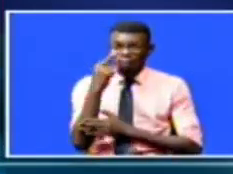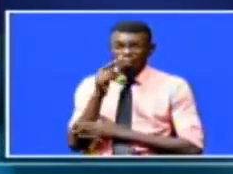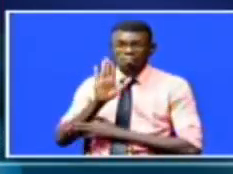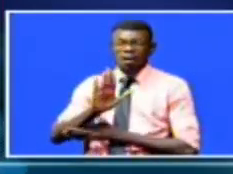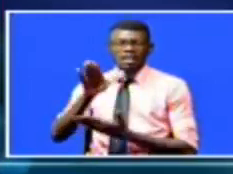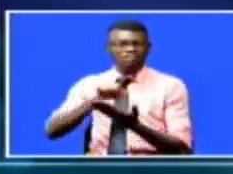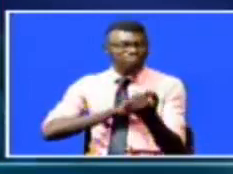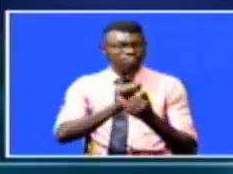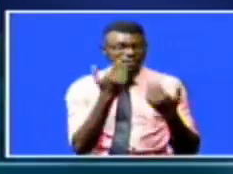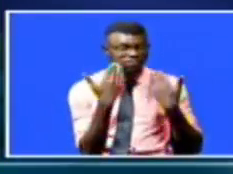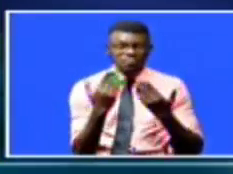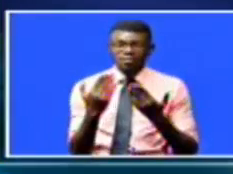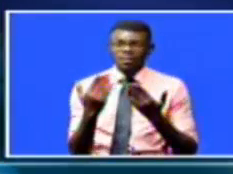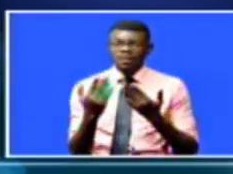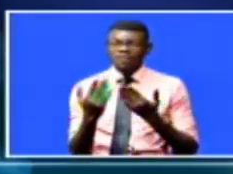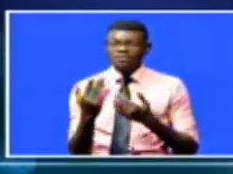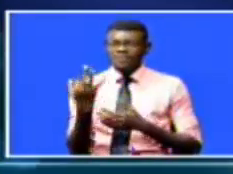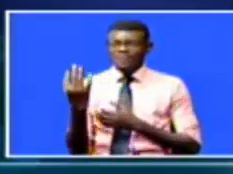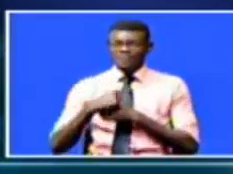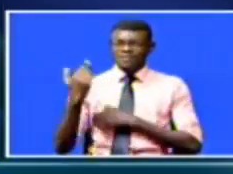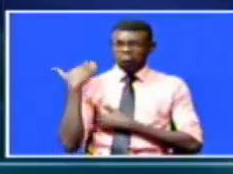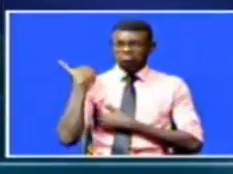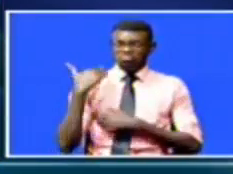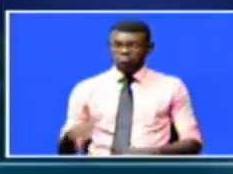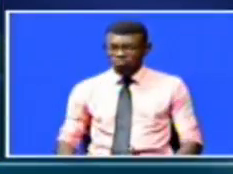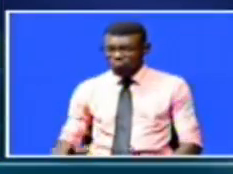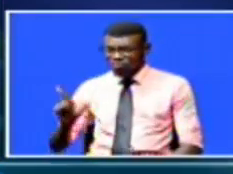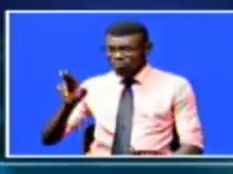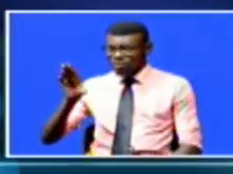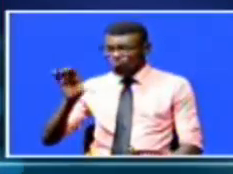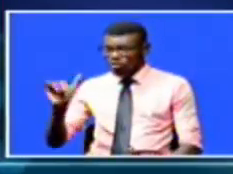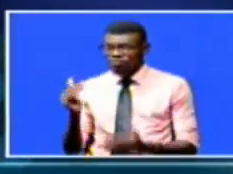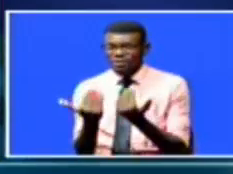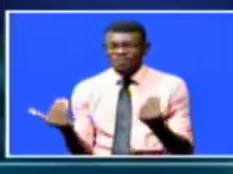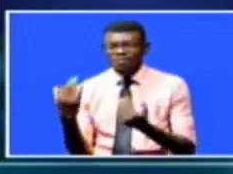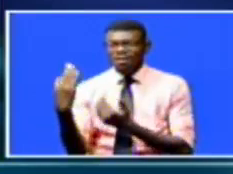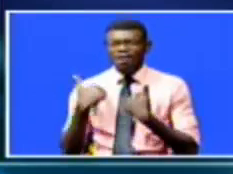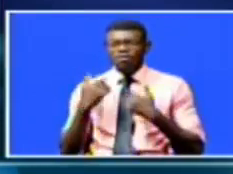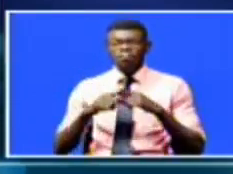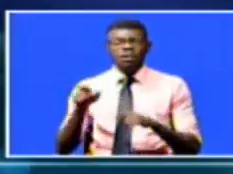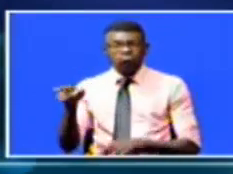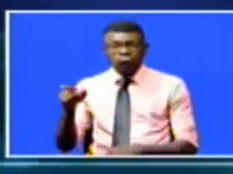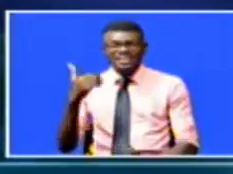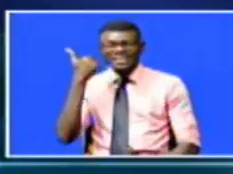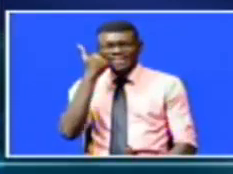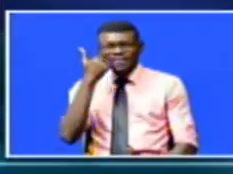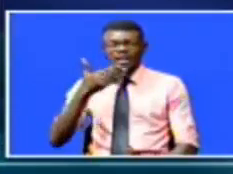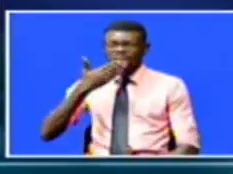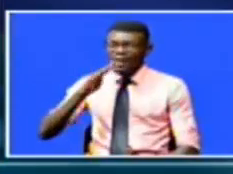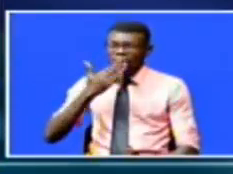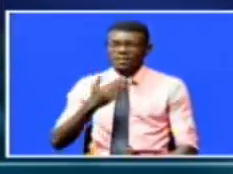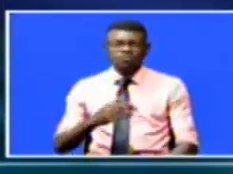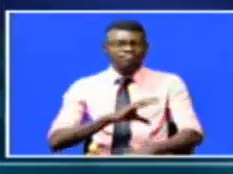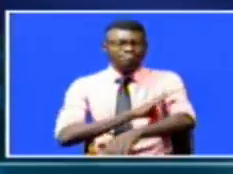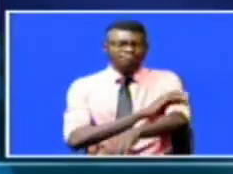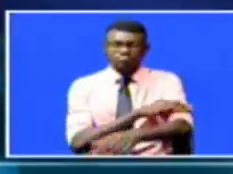was demolished 3 days ago. Lucy Wanjiko, a mother of three, suffering from diabetes and high blood pressure, has not